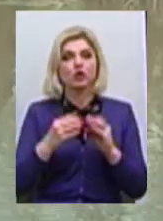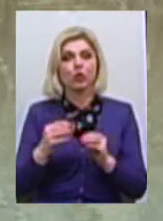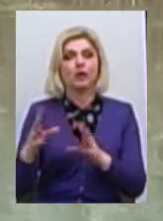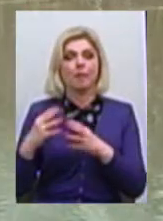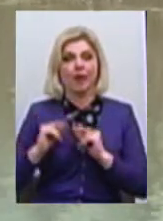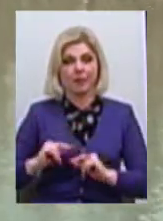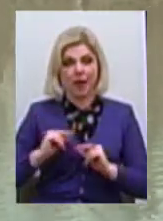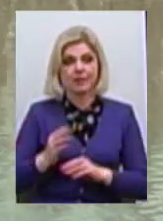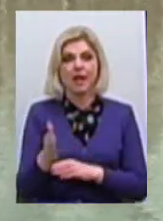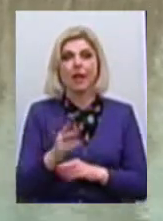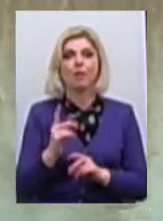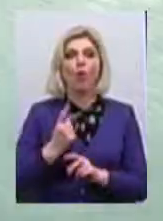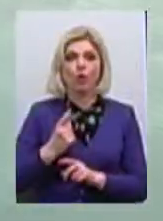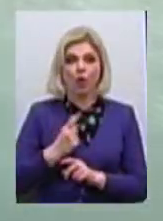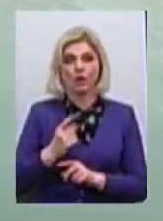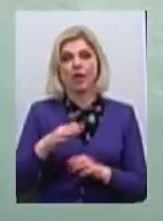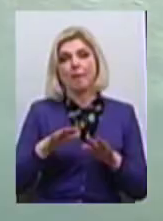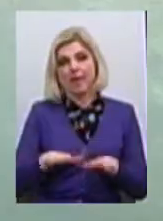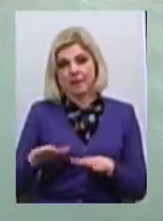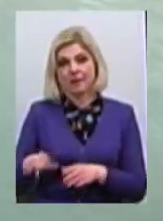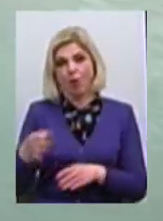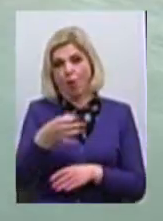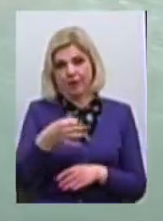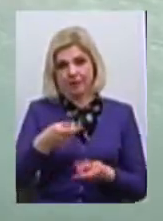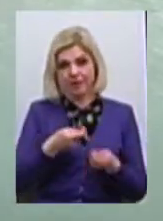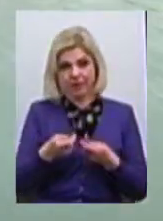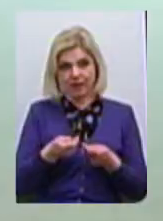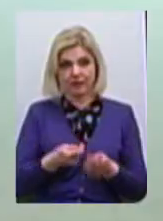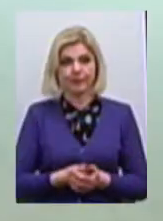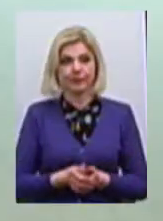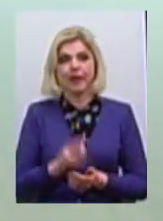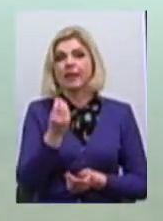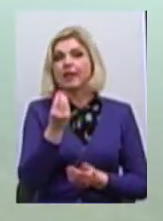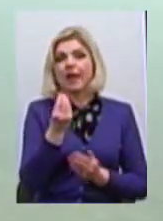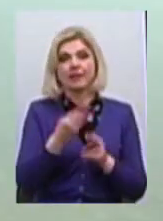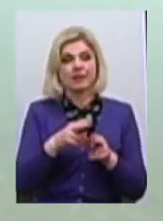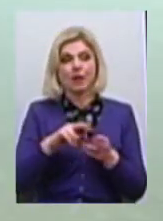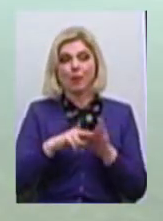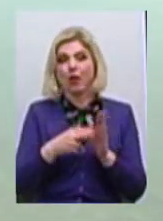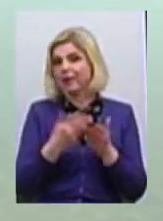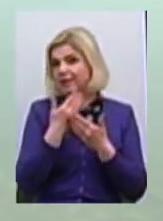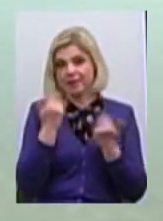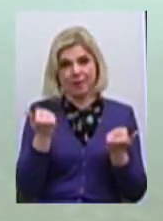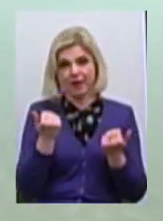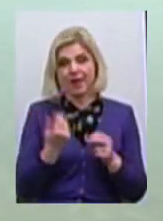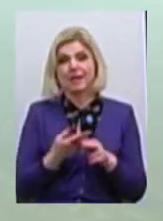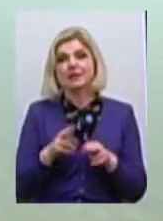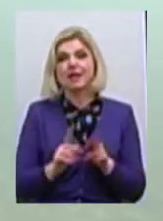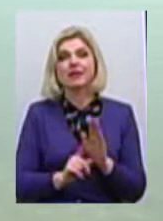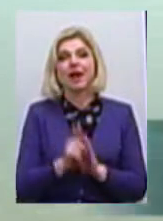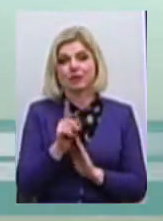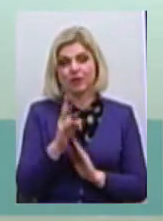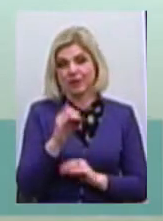рибоохоронного патруля, місцевої та обласної влади. Кошториса цього проєкту немає. Це запроваджено на